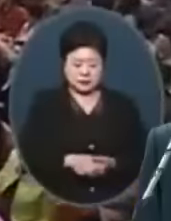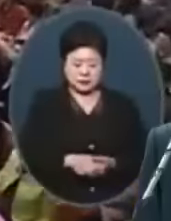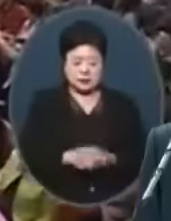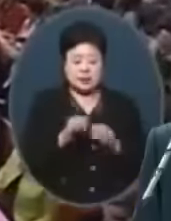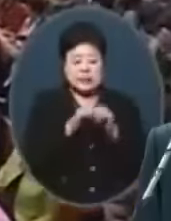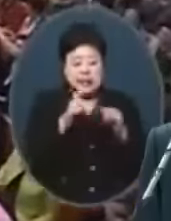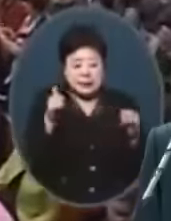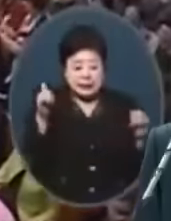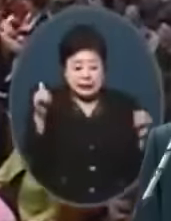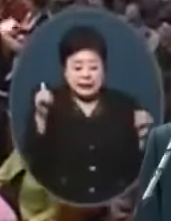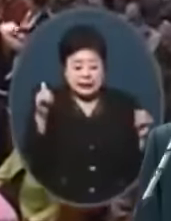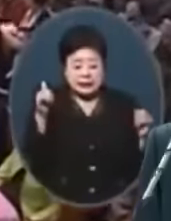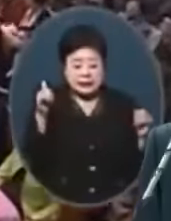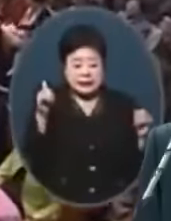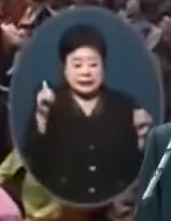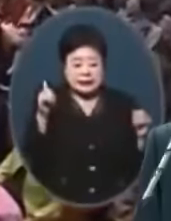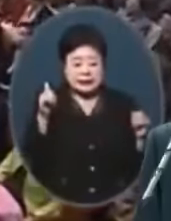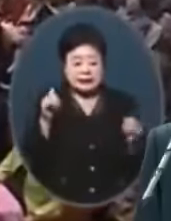사람이